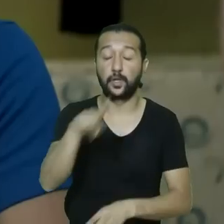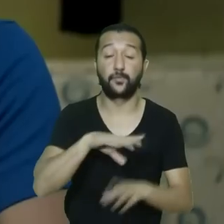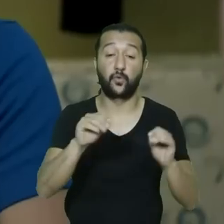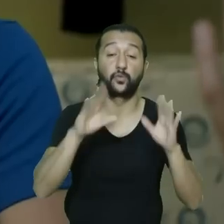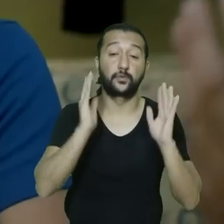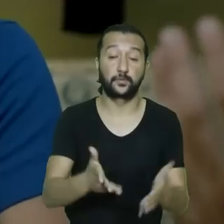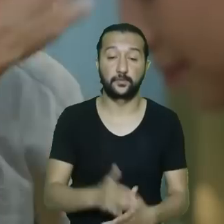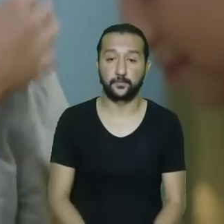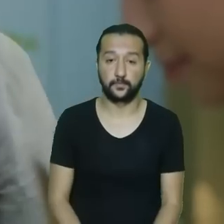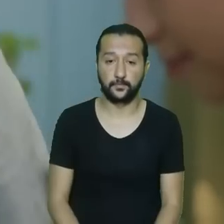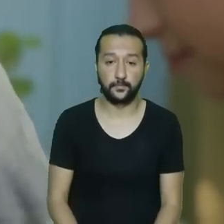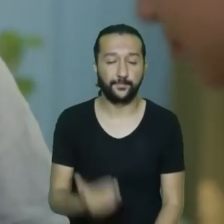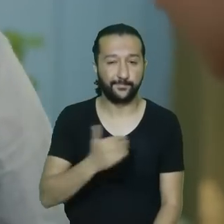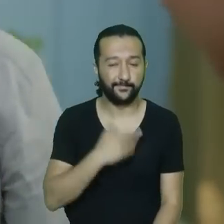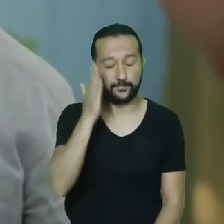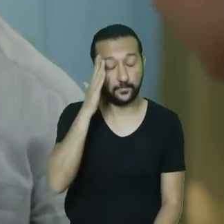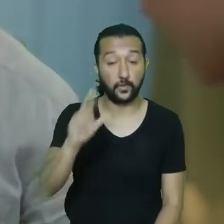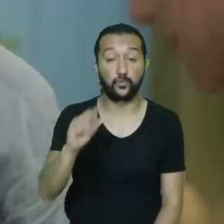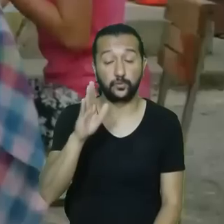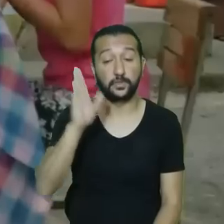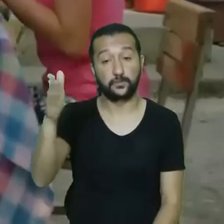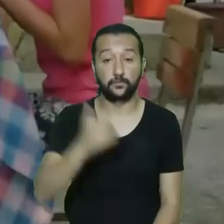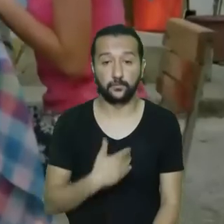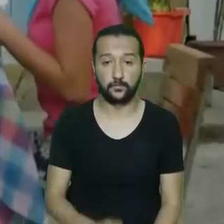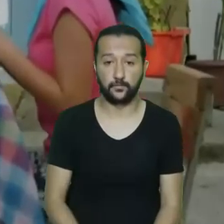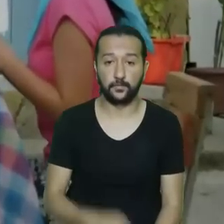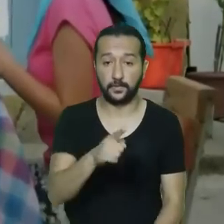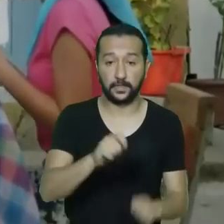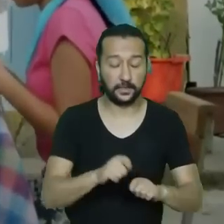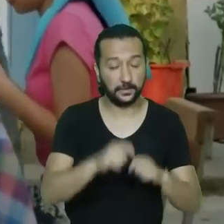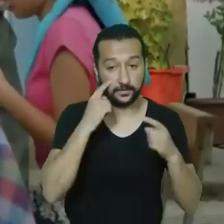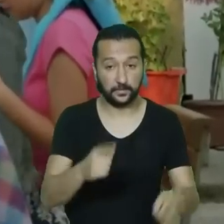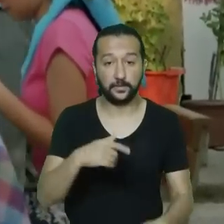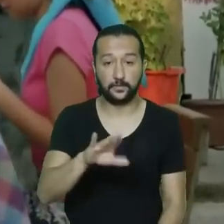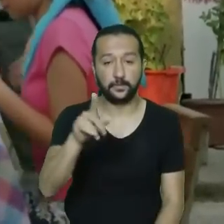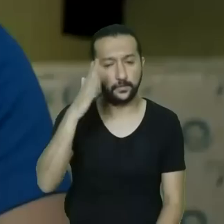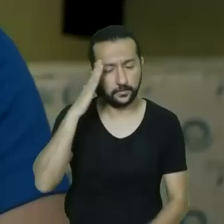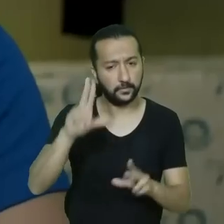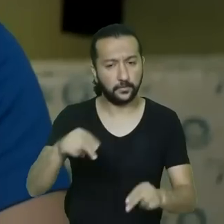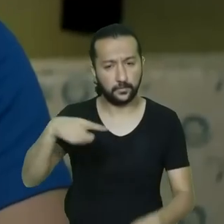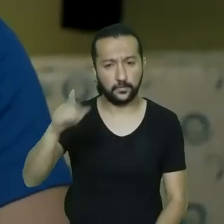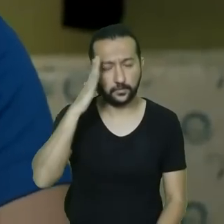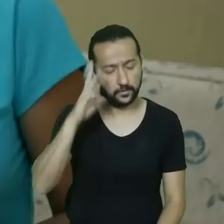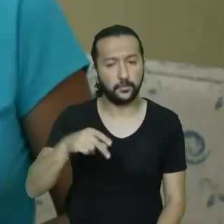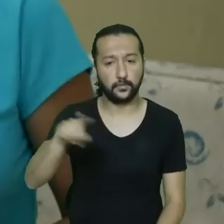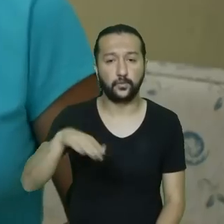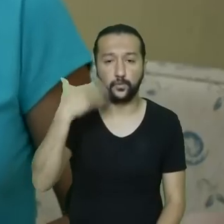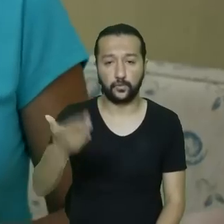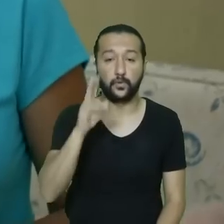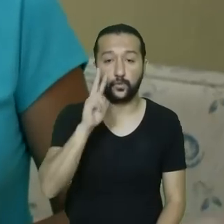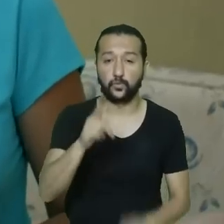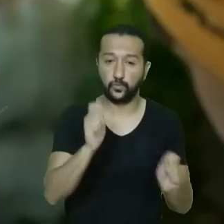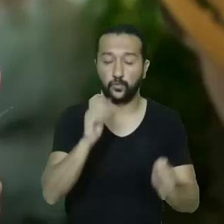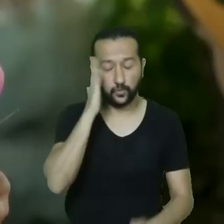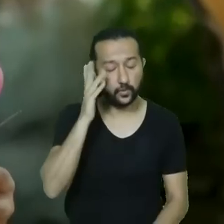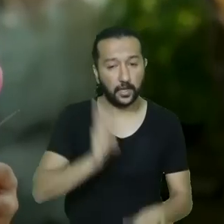car car car car. Ben yatacağım, uyuyacağım. İşiniz bakın. Yat tabii, git yat sen. Zoru görünce